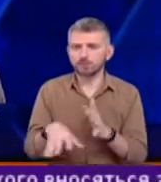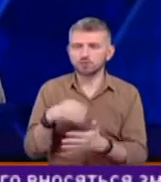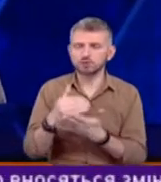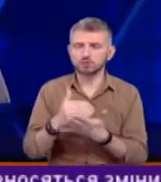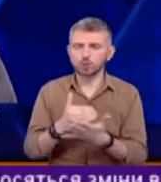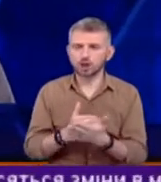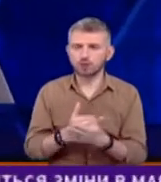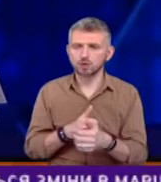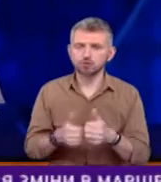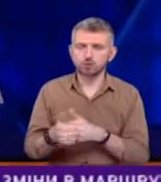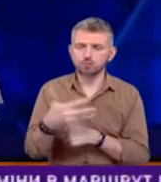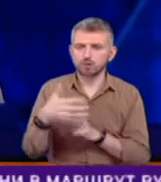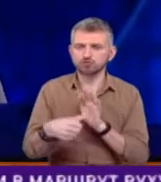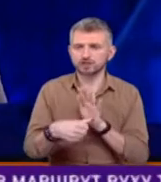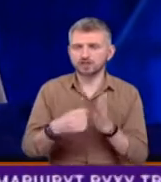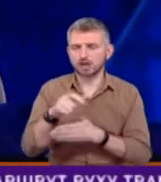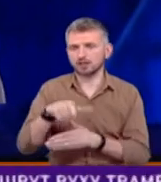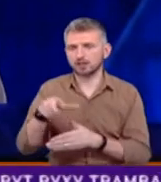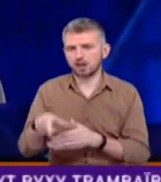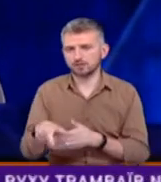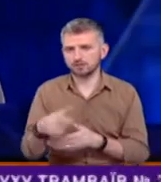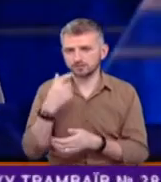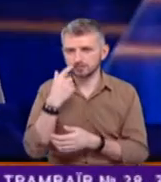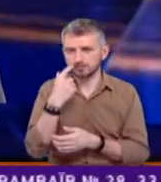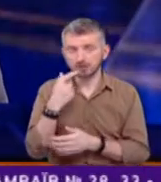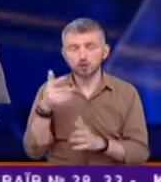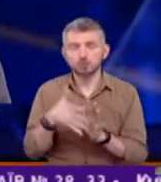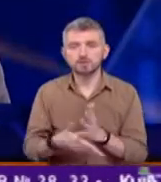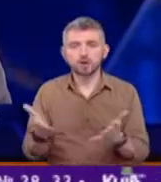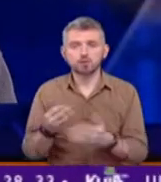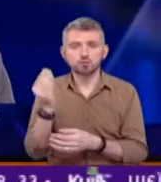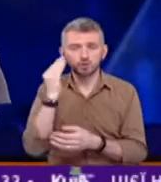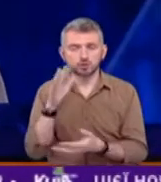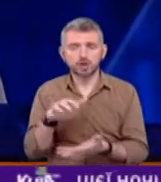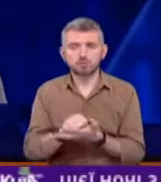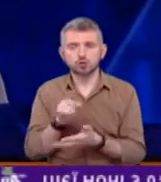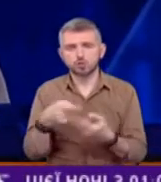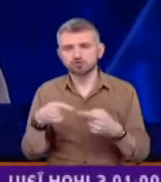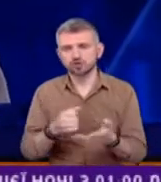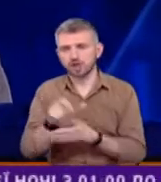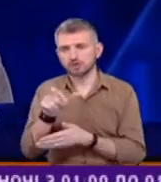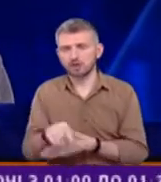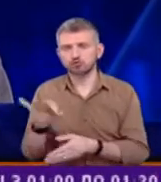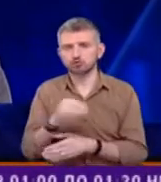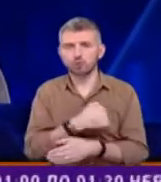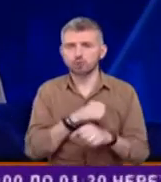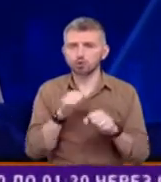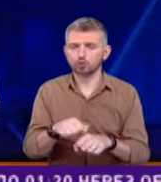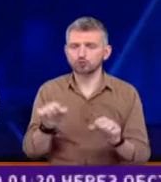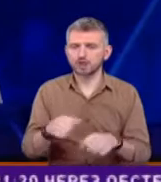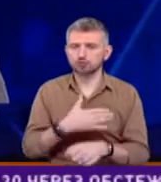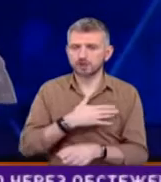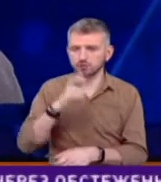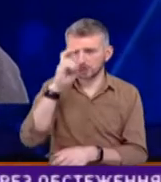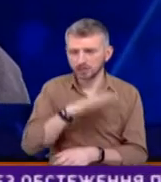програм топ-5-6 кандидатів. І зрозумів, яку позицію займає той чи інший кандидат щодо обороноздатності нашої